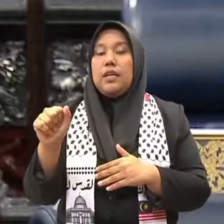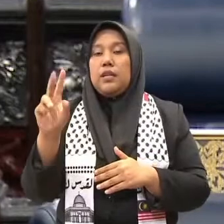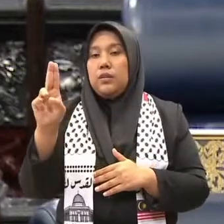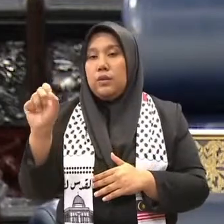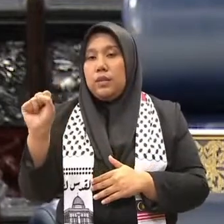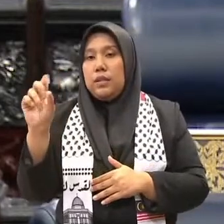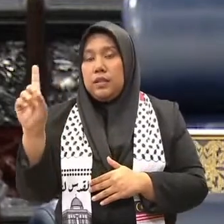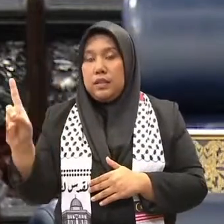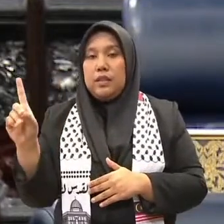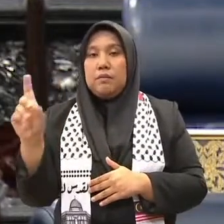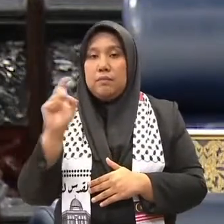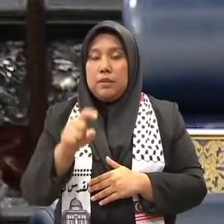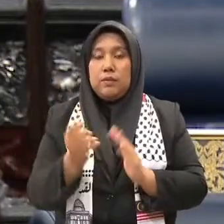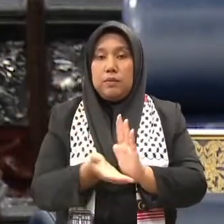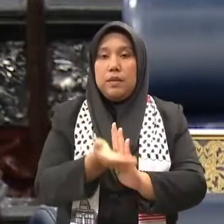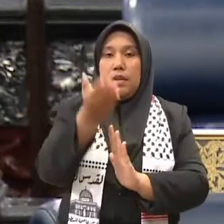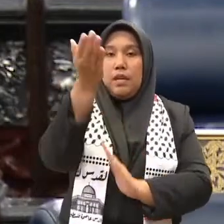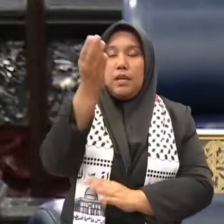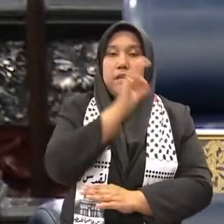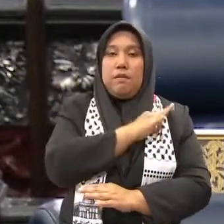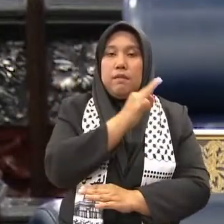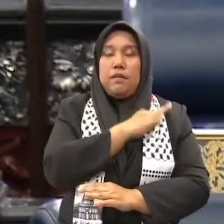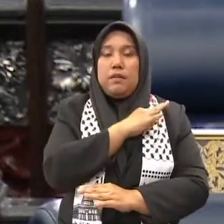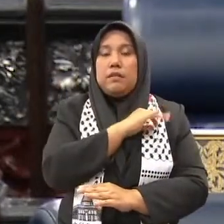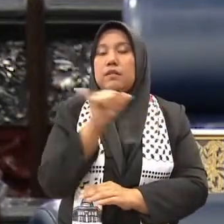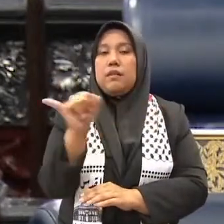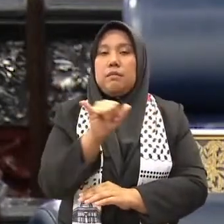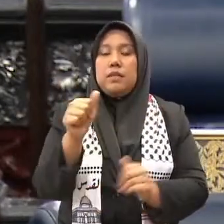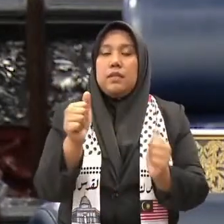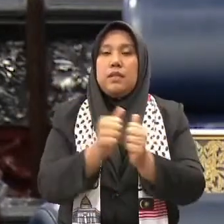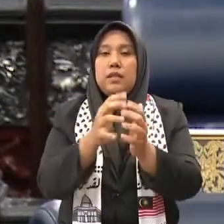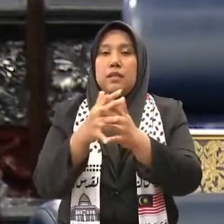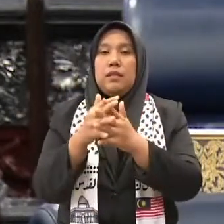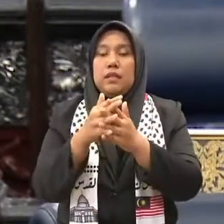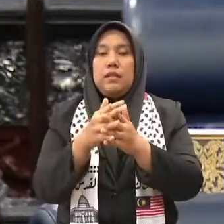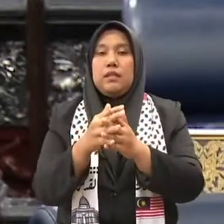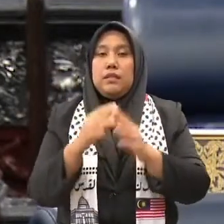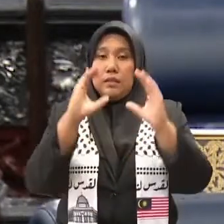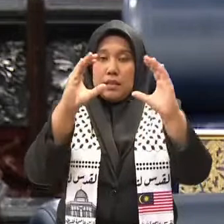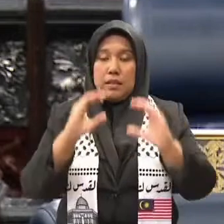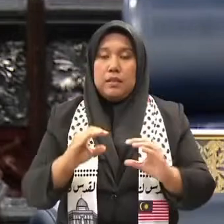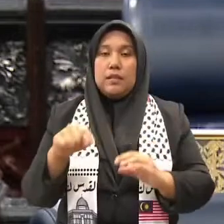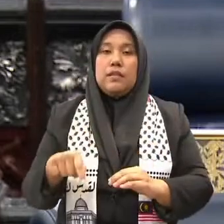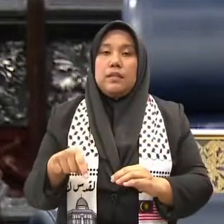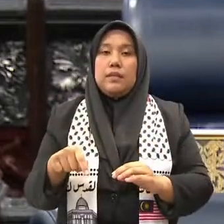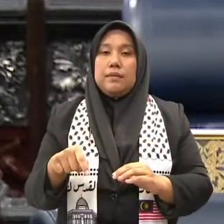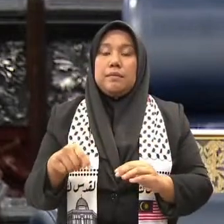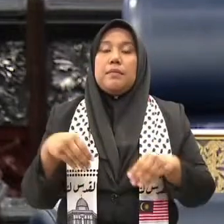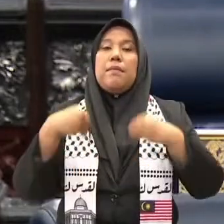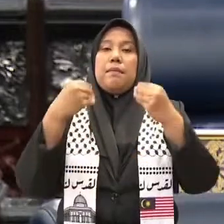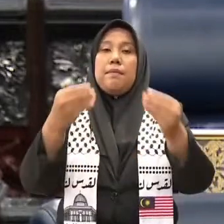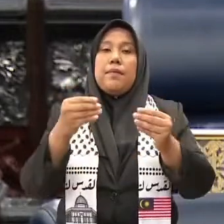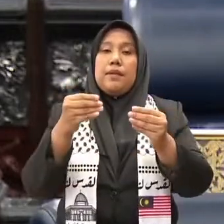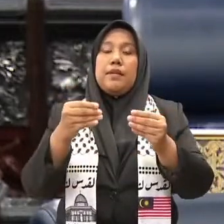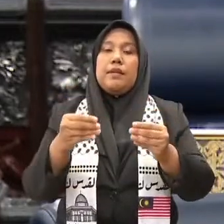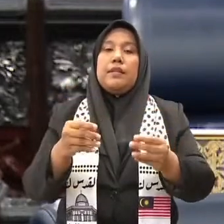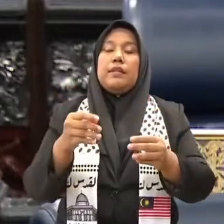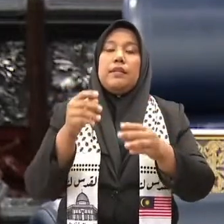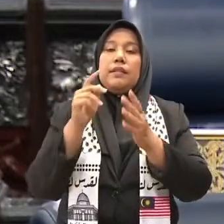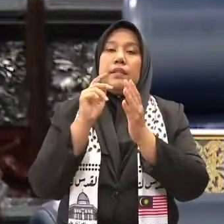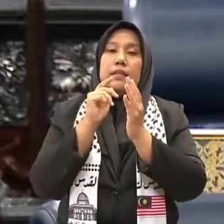faedah selari dengan kadar faedah di Amerika Syarikat dan tindakan ini sudah tentu akan memberikan tekanan kepada kos